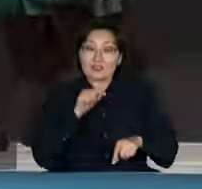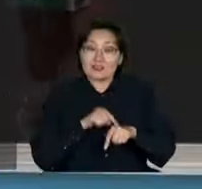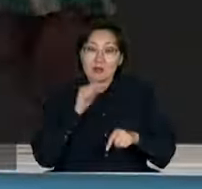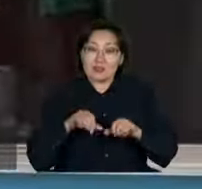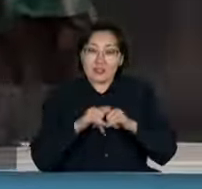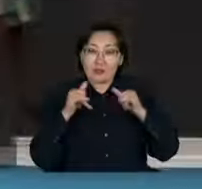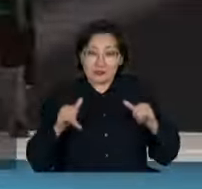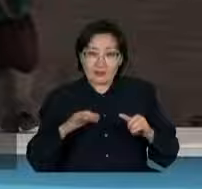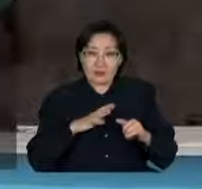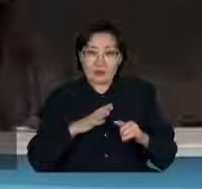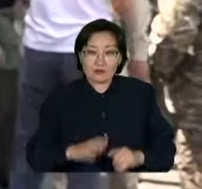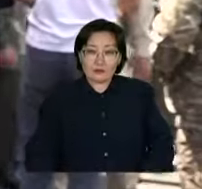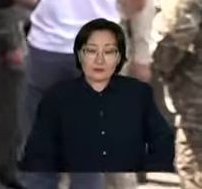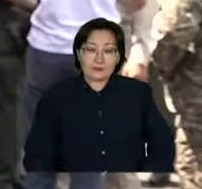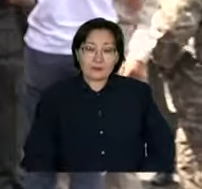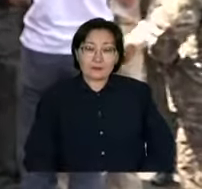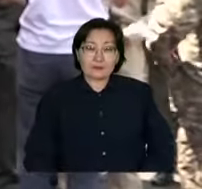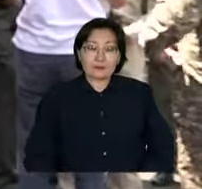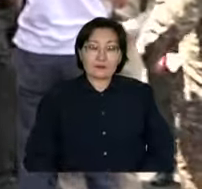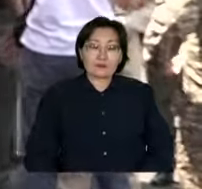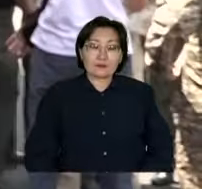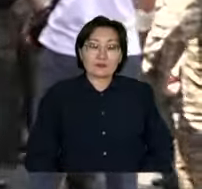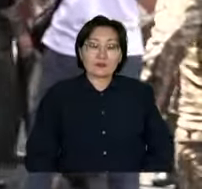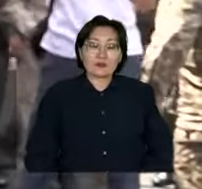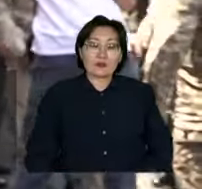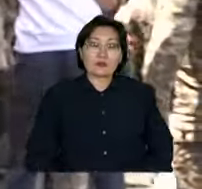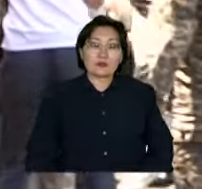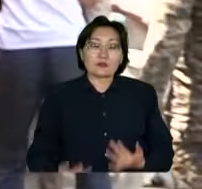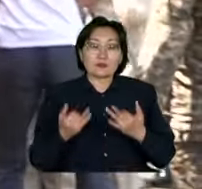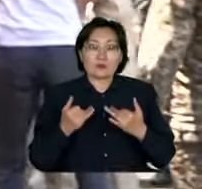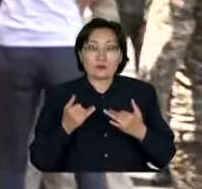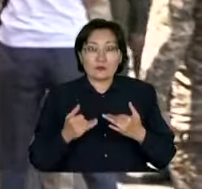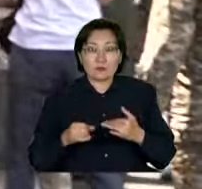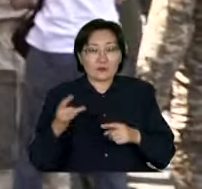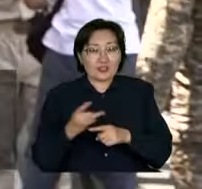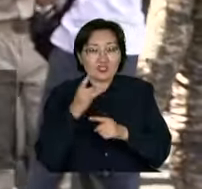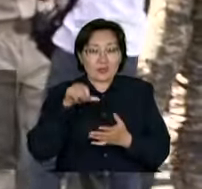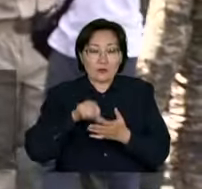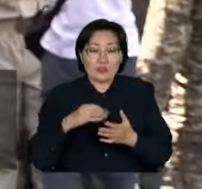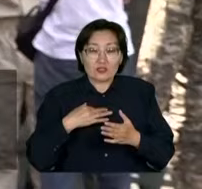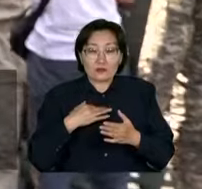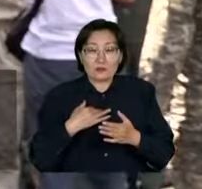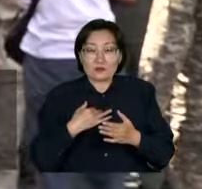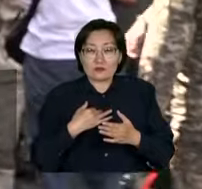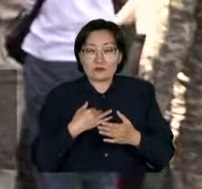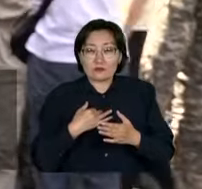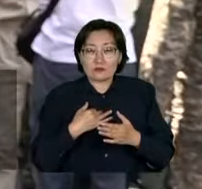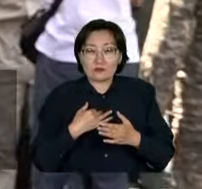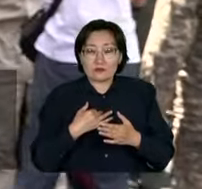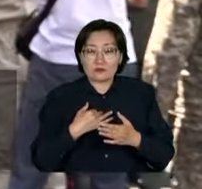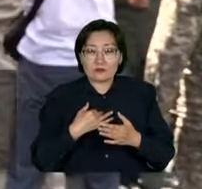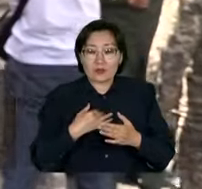білдім. Биыл 1-ші жыл келдім жаңа ұшу. Бірінші жол Қазақстанға келдім. Қазақстан айбай жақсы екен. Бізде келгендерге жақсы тосып алышты. Өзі